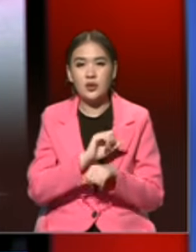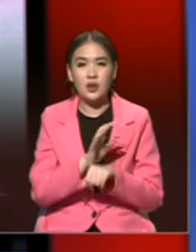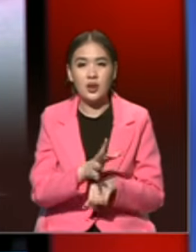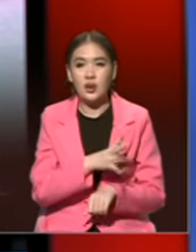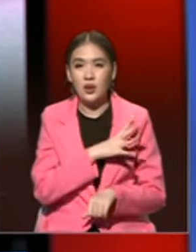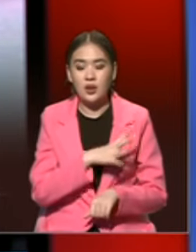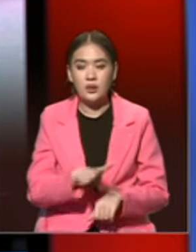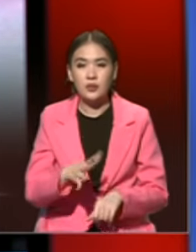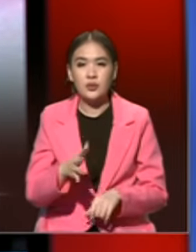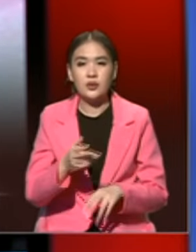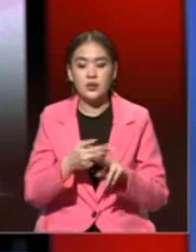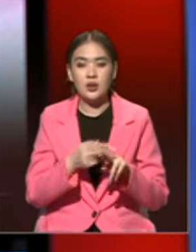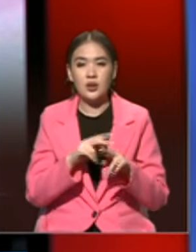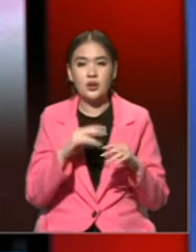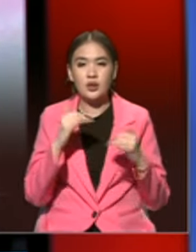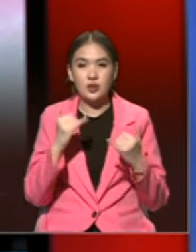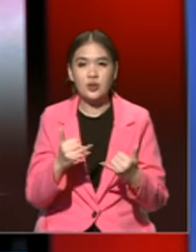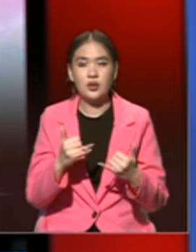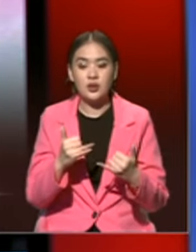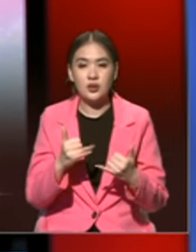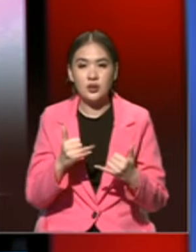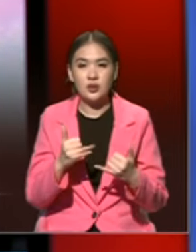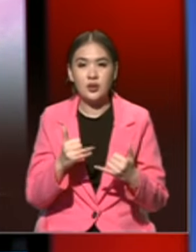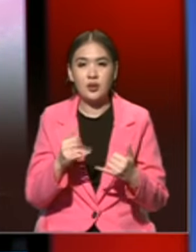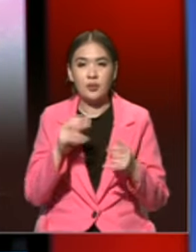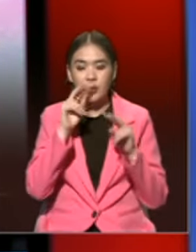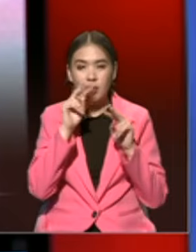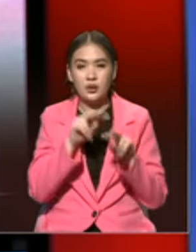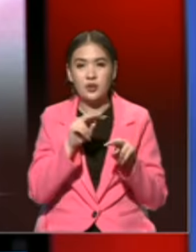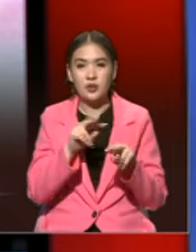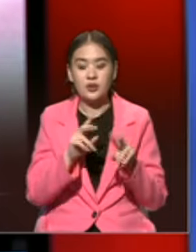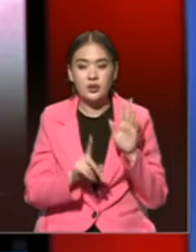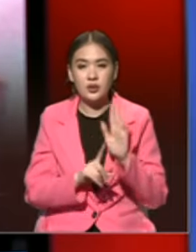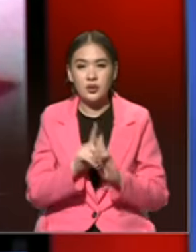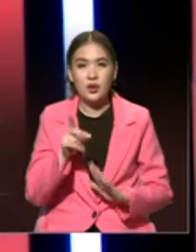кезекте осы утилизация жұмыстарын қазір бақылауға алып отырмыз.